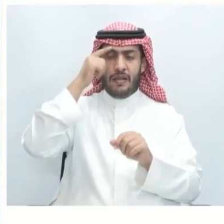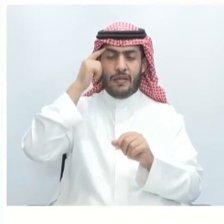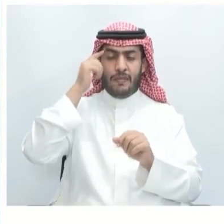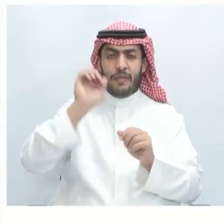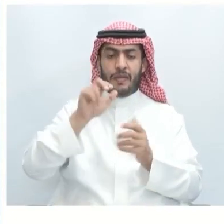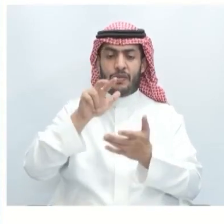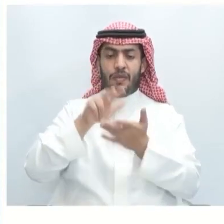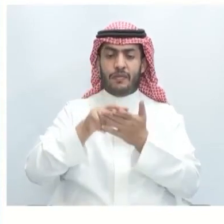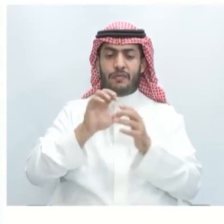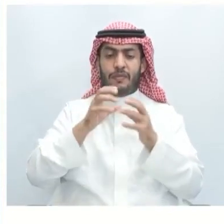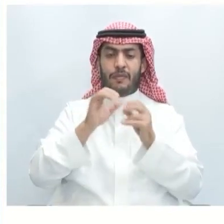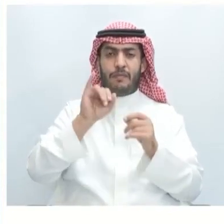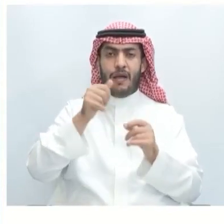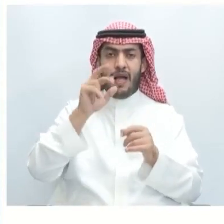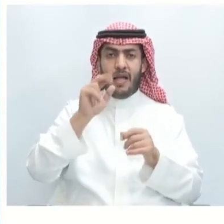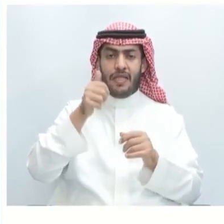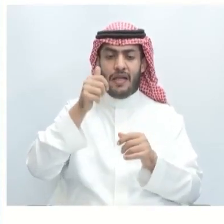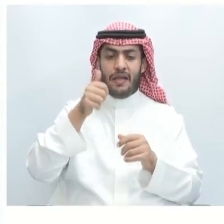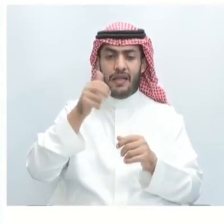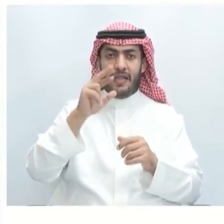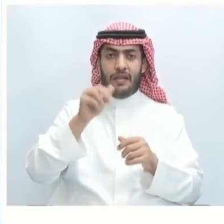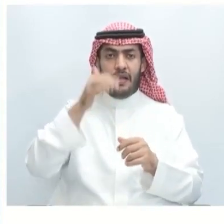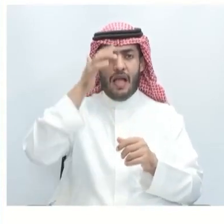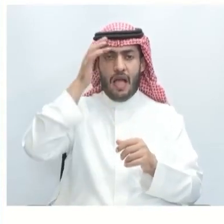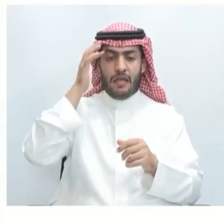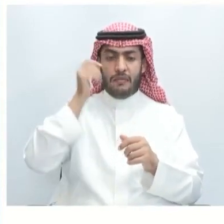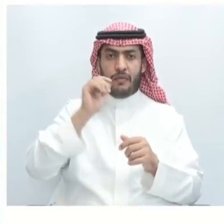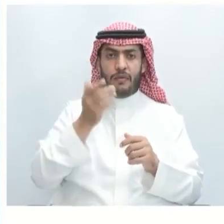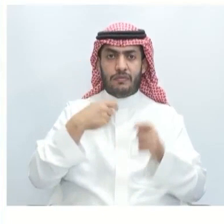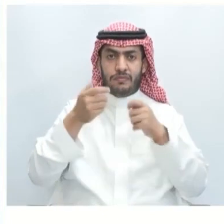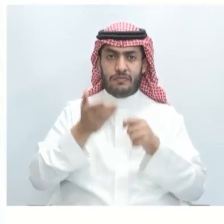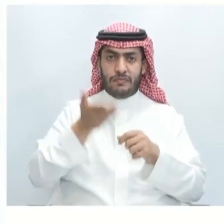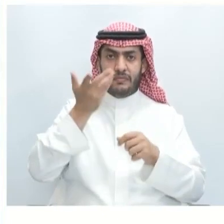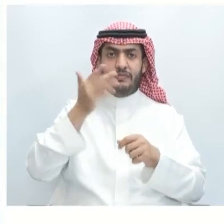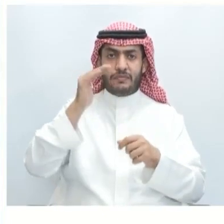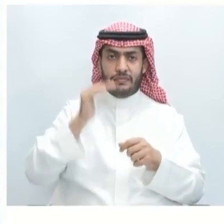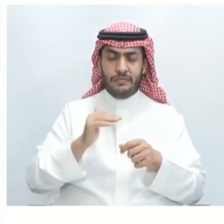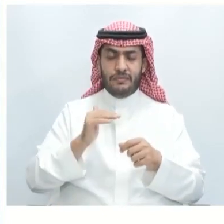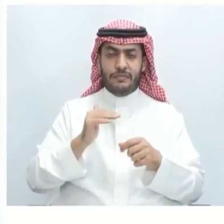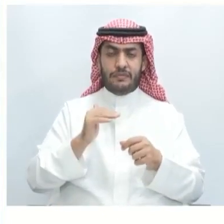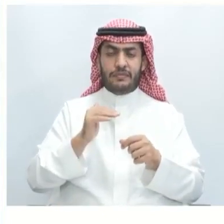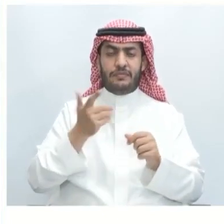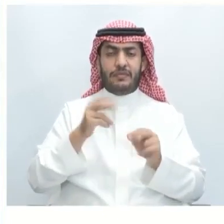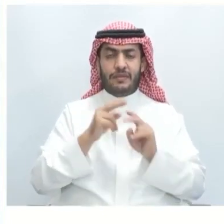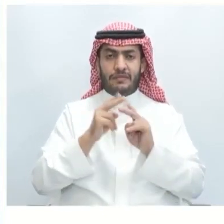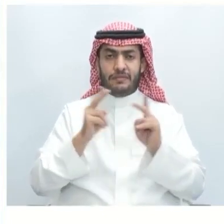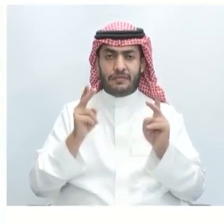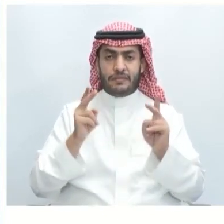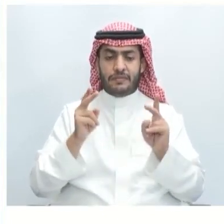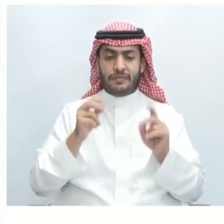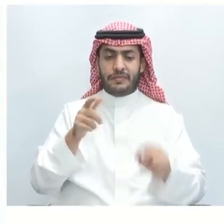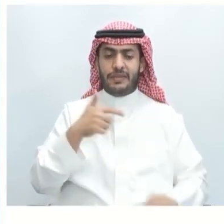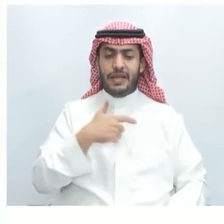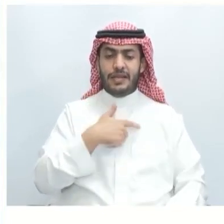نطبق تحليل ماذا اذا ماذا اذا ارتفع الاقتصاد ماذا اذا انخفض ماذا اذا ارتفع سعر الشراء ماذا اذا انخفض